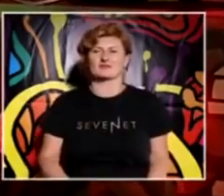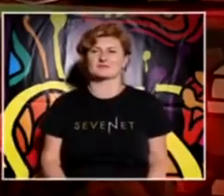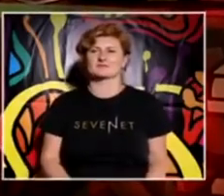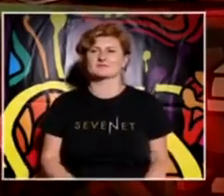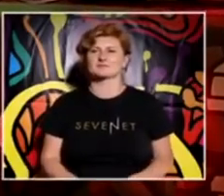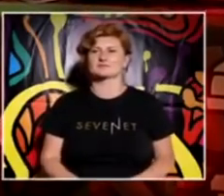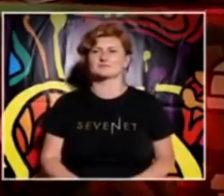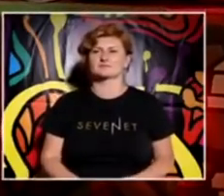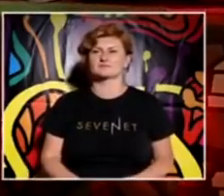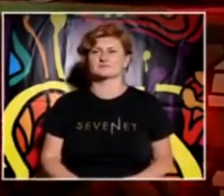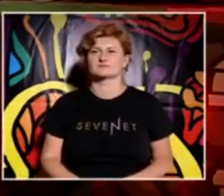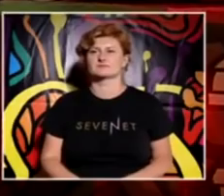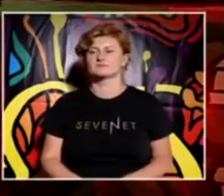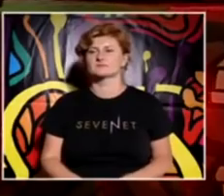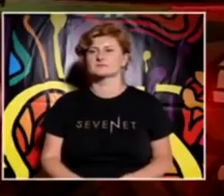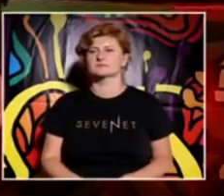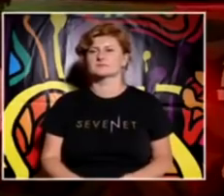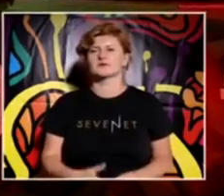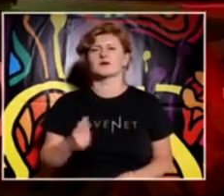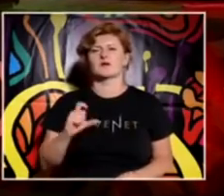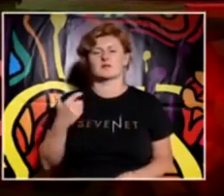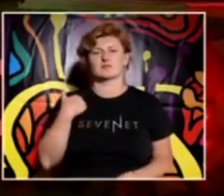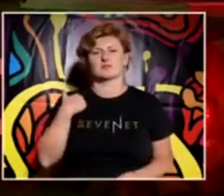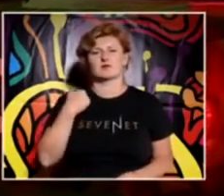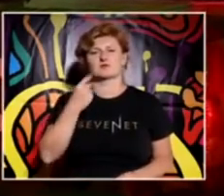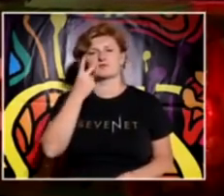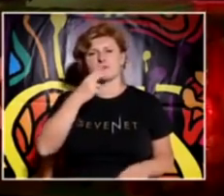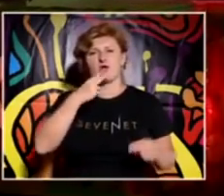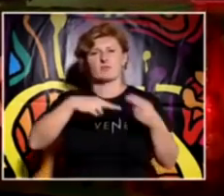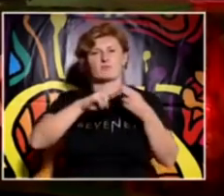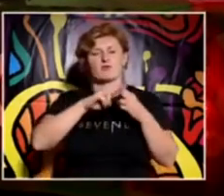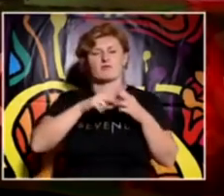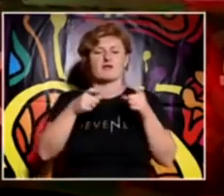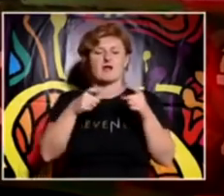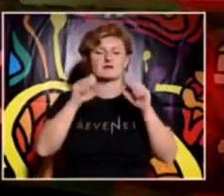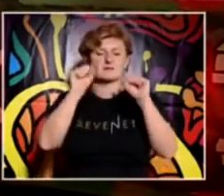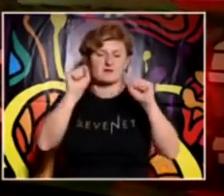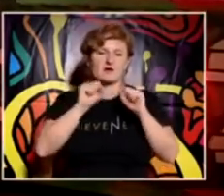Nie no, sama, tak jak tu była druga odpowiedź chyba w naszym quizie, karta kredytowa